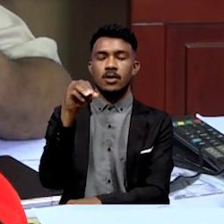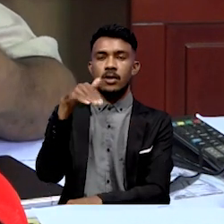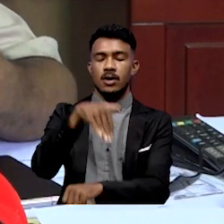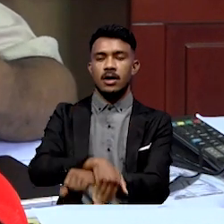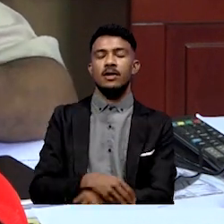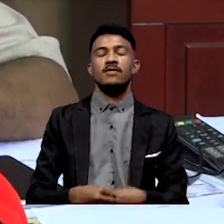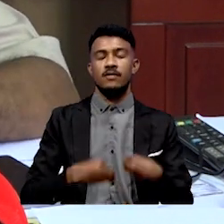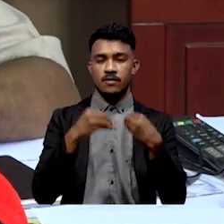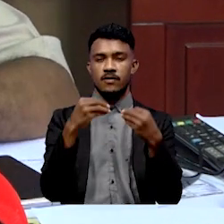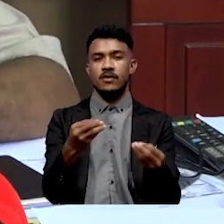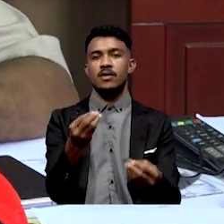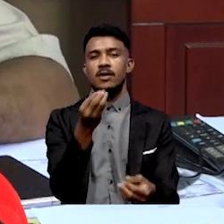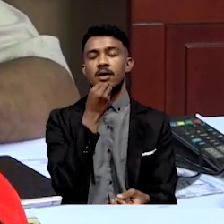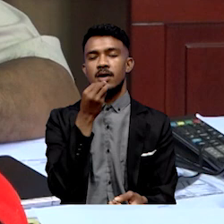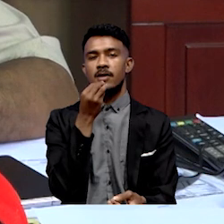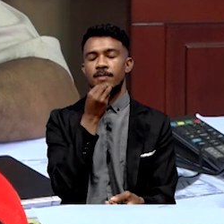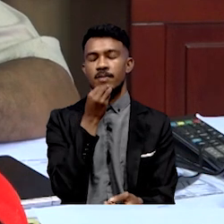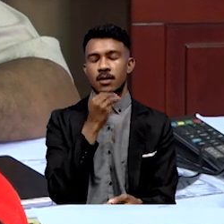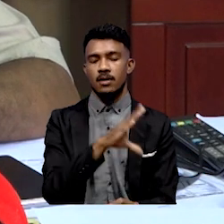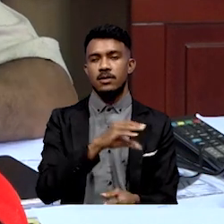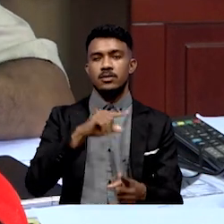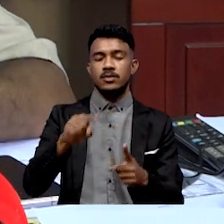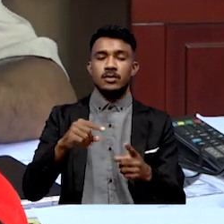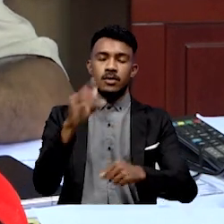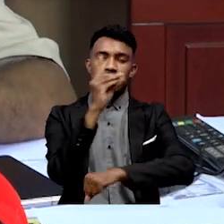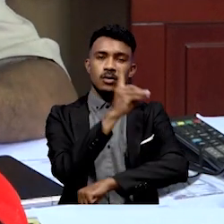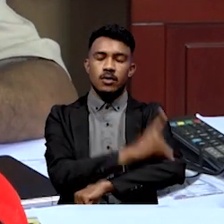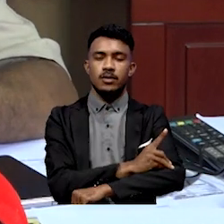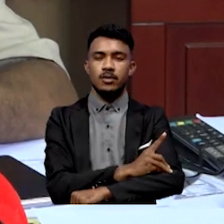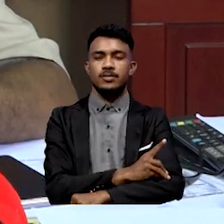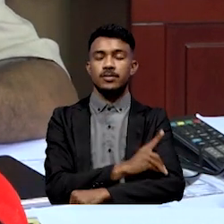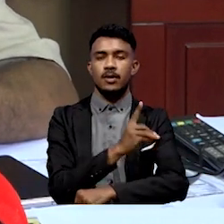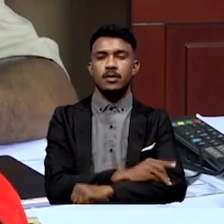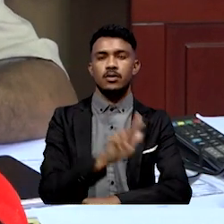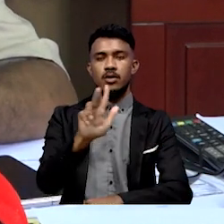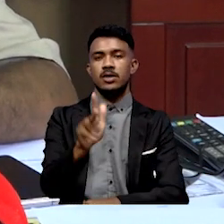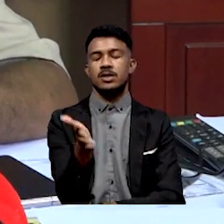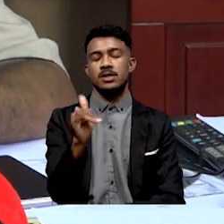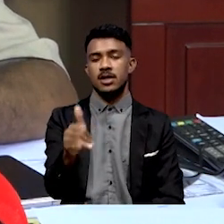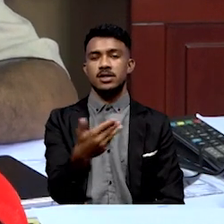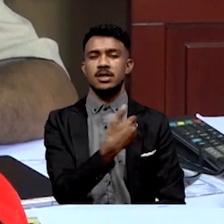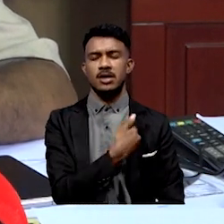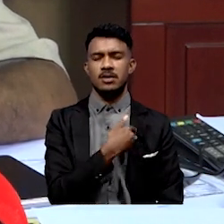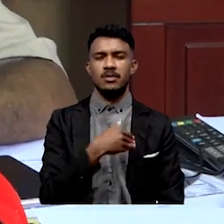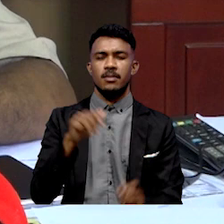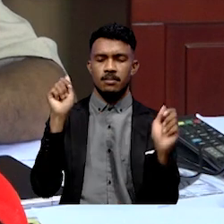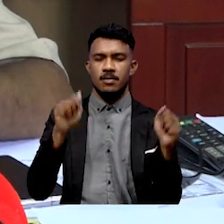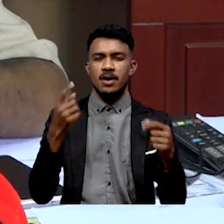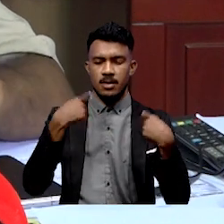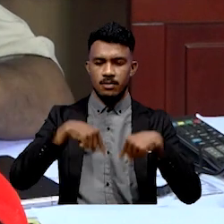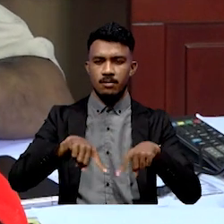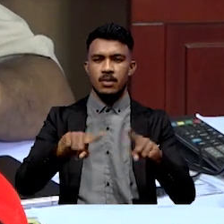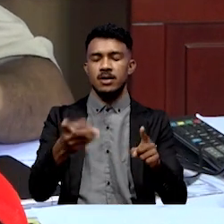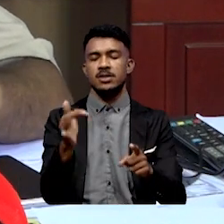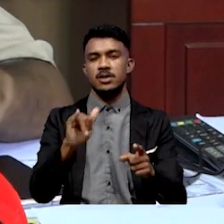bungkus basira. Mas depois se to lorong tolu ne maksira sidak fila basir nefati, la sidak bele fila basir nefati, entau ita